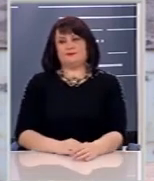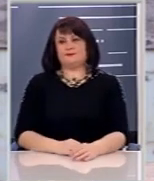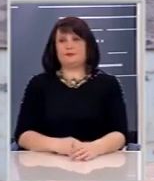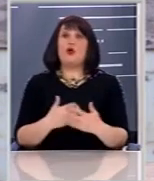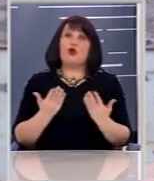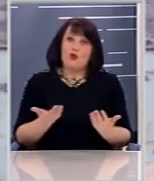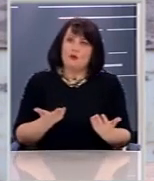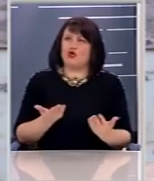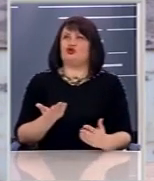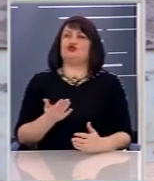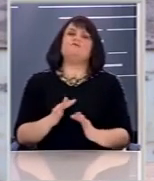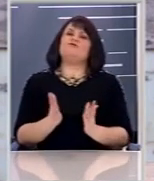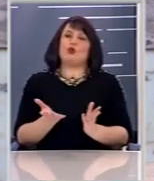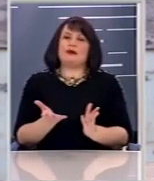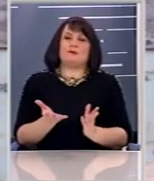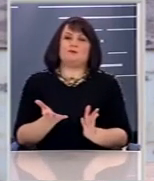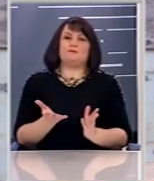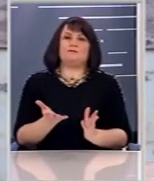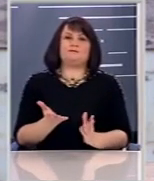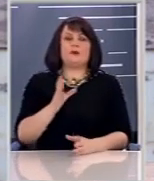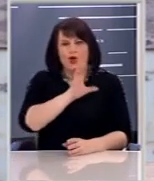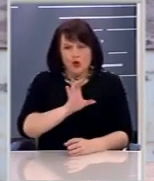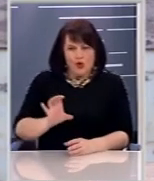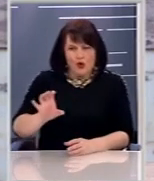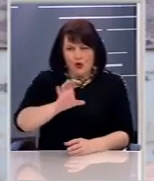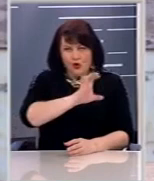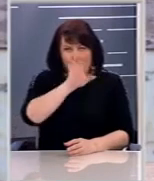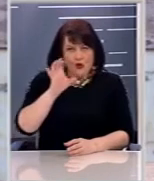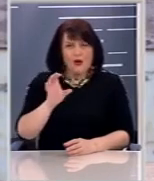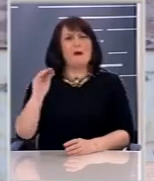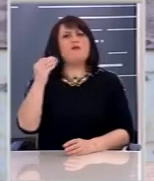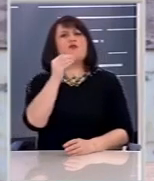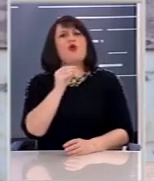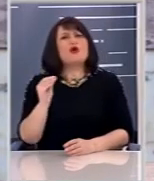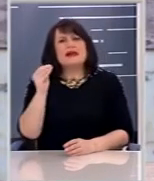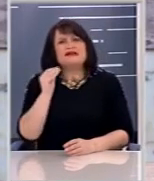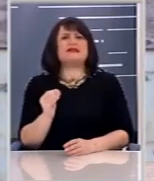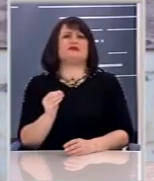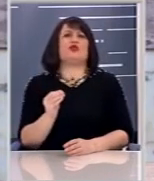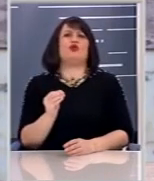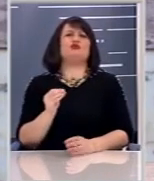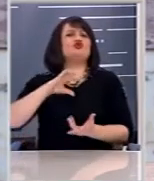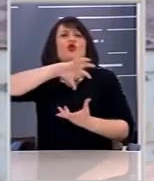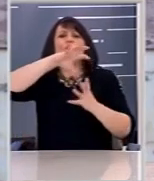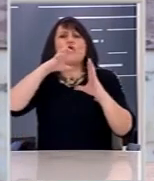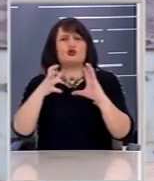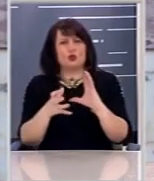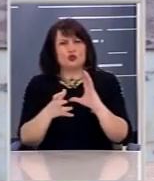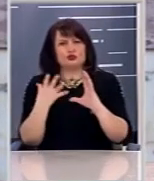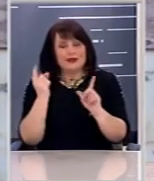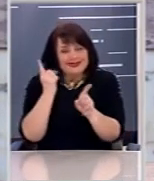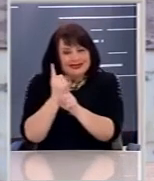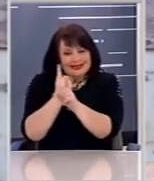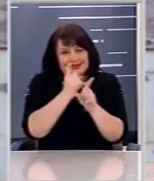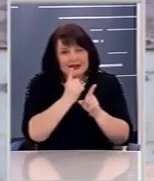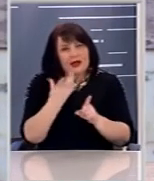Όμως, πέρα από το ότι σε κάθε χώρα, σε κάθε πολιτισμό, σε κάθε ήπειρο υπάρχουν τα ιδιαίτερα προβλήματα